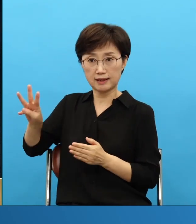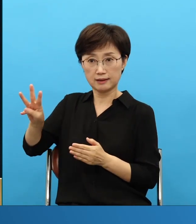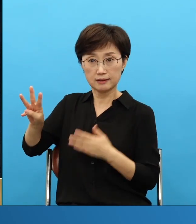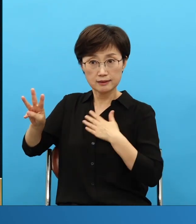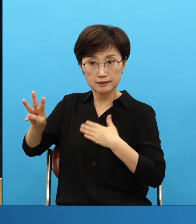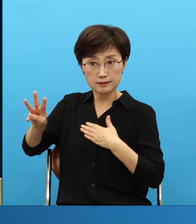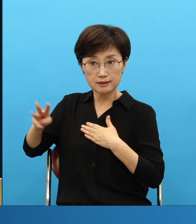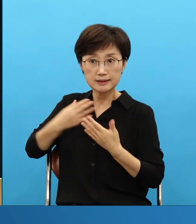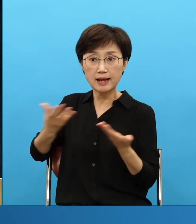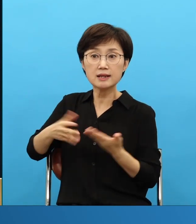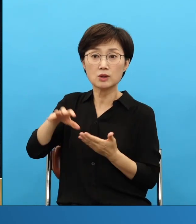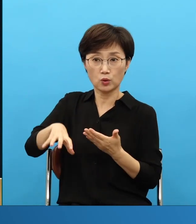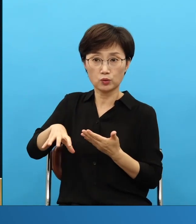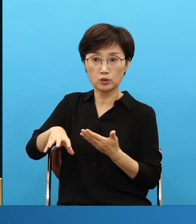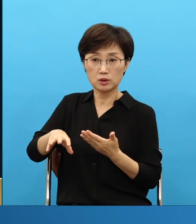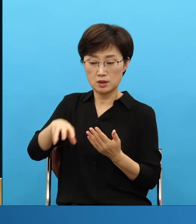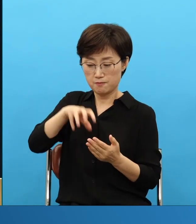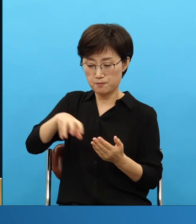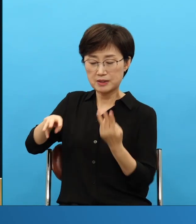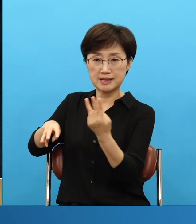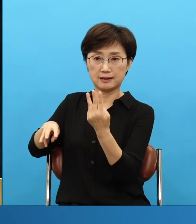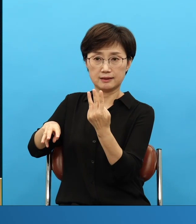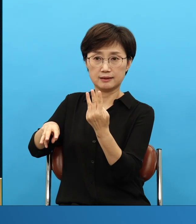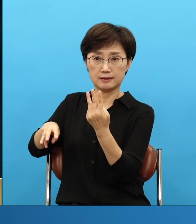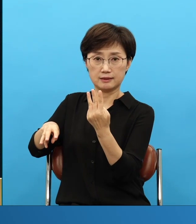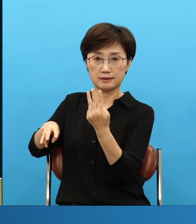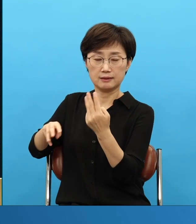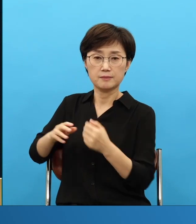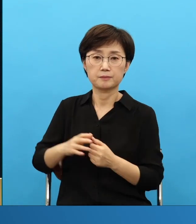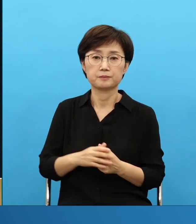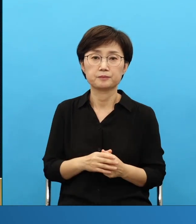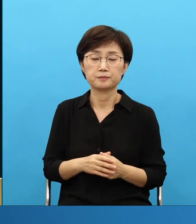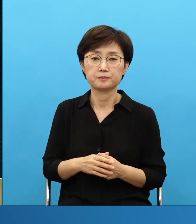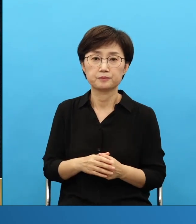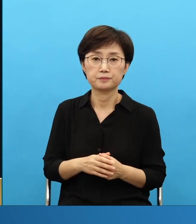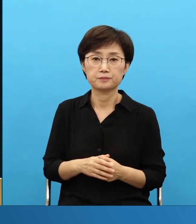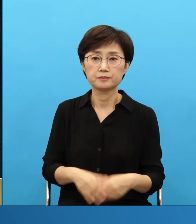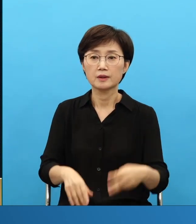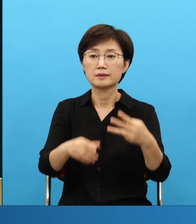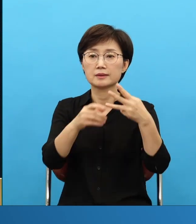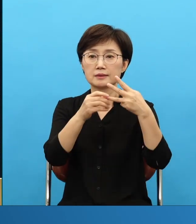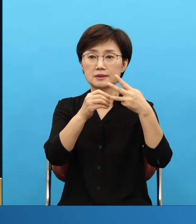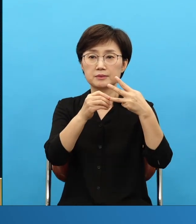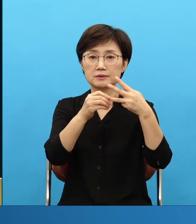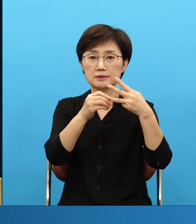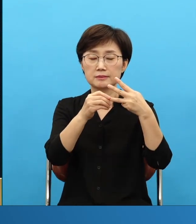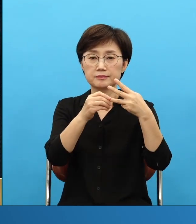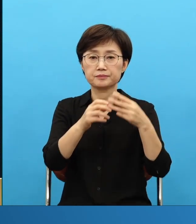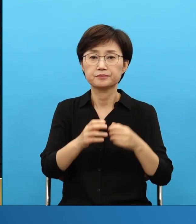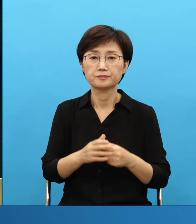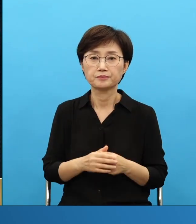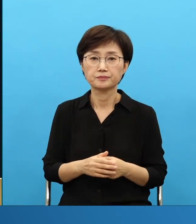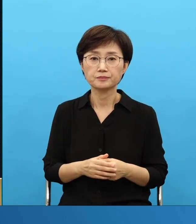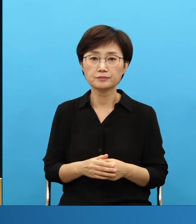in your 그렇습니다. workplaces. That's right. 세 번째입니다. Third,